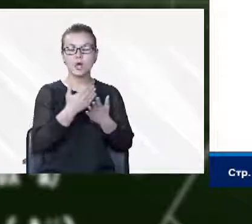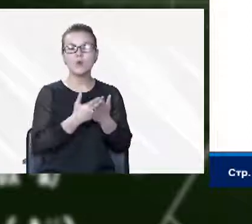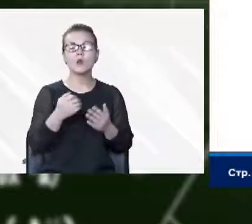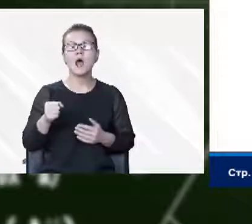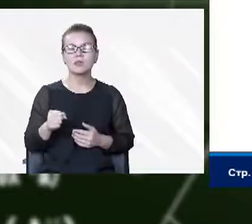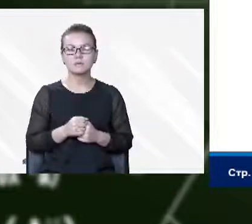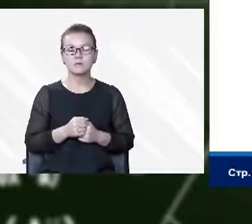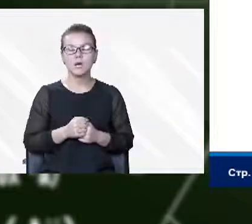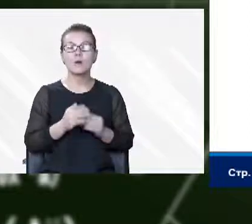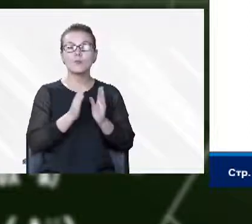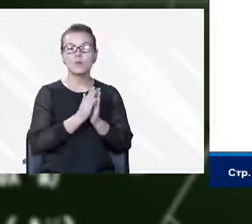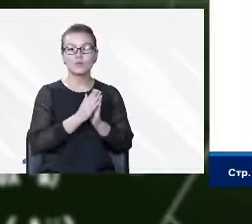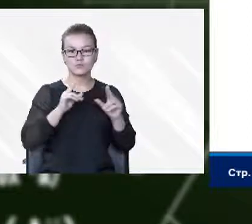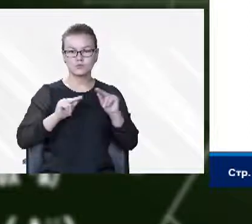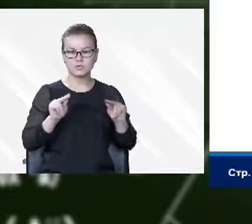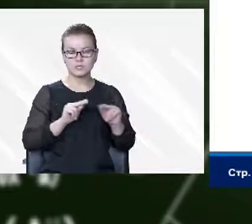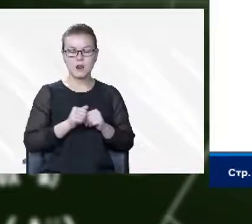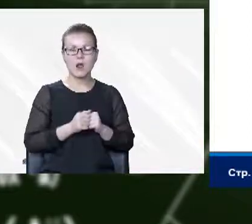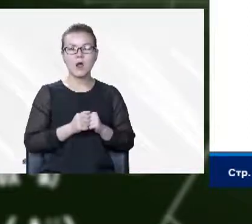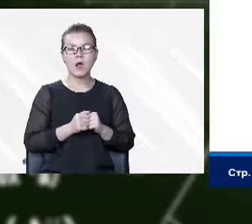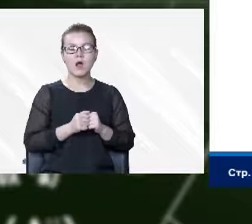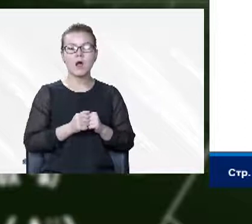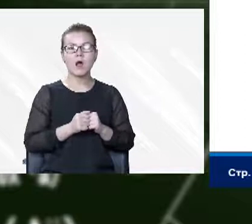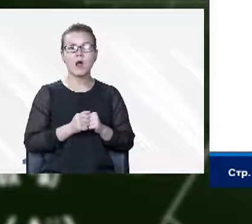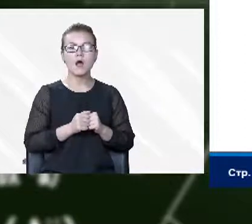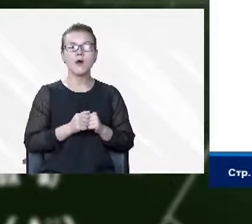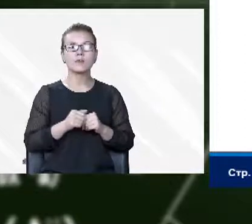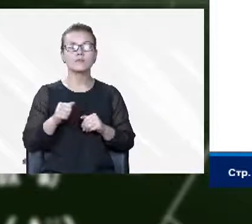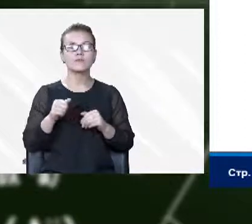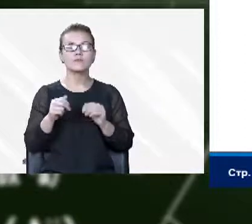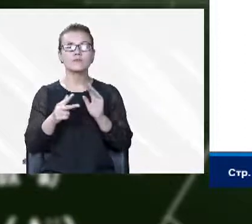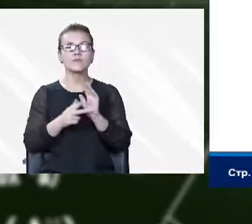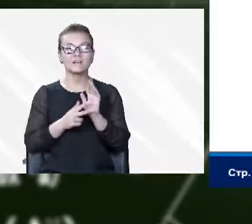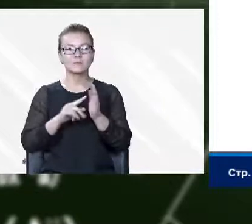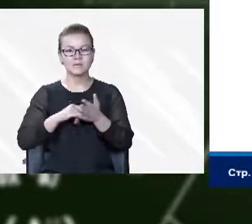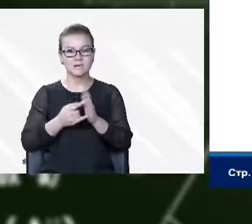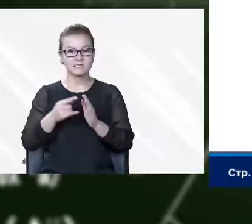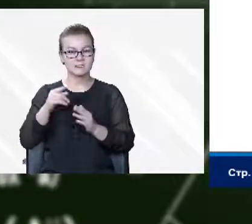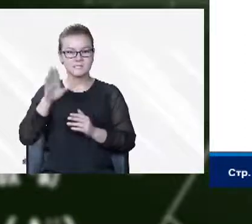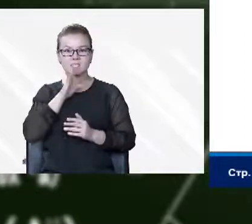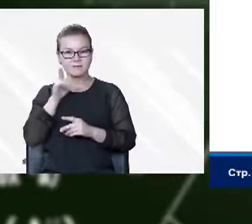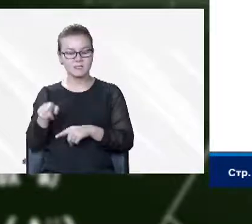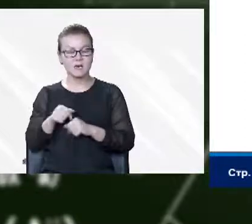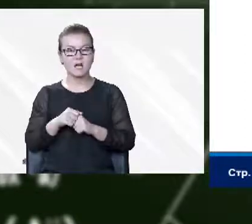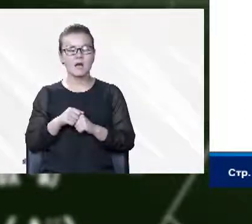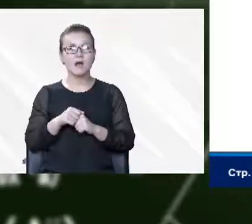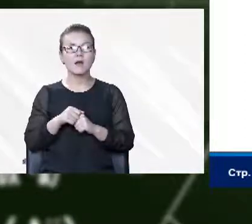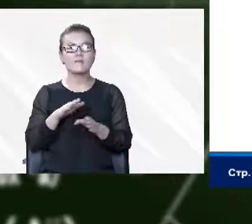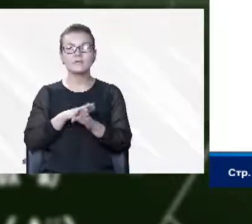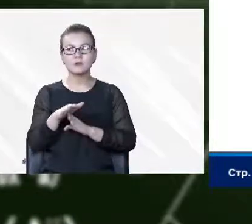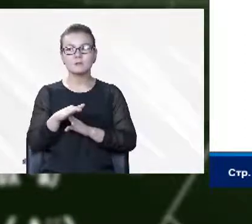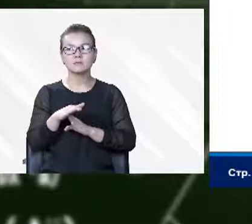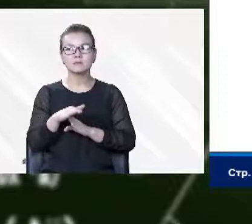По просьбе учителя восьмиклассница Ася выполнила сложение обыкновенных дробей